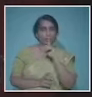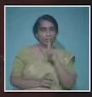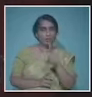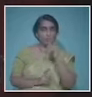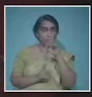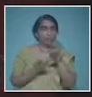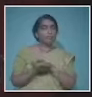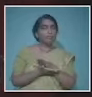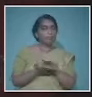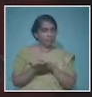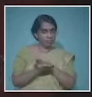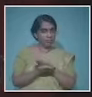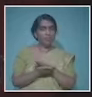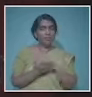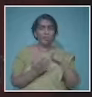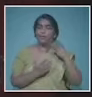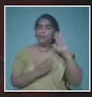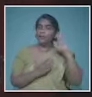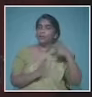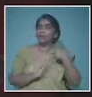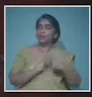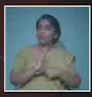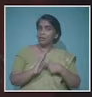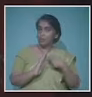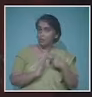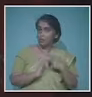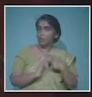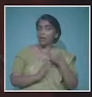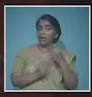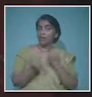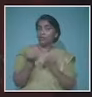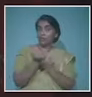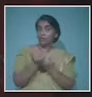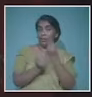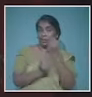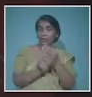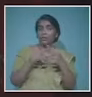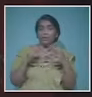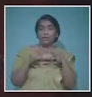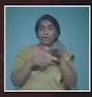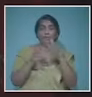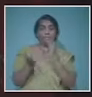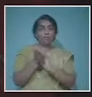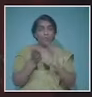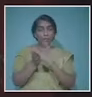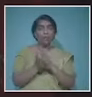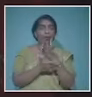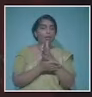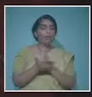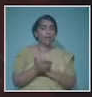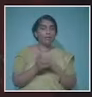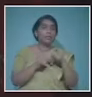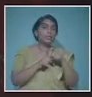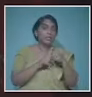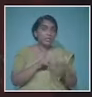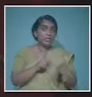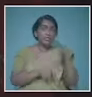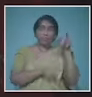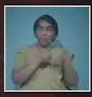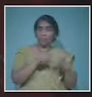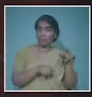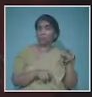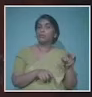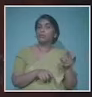ewa niweradi karanna visheshayenma me rate ආධාර දෙන්න ඕනේ සමාජ සුබසාධනයේ වෙන්න ඕනේ කොටසක් තියෙනවා ආබාධිත කොටසක්